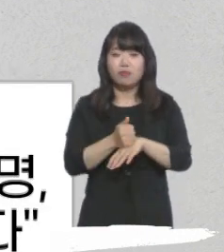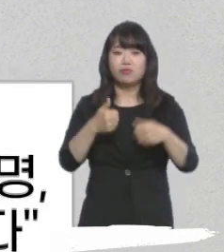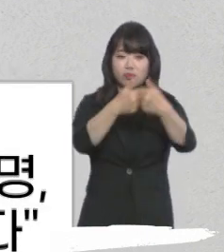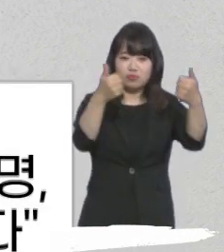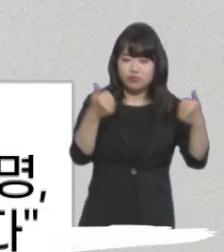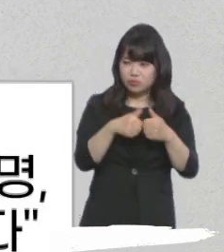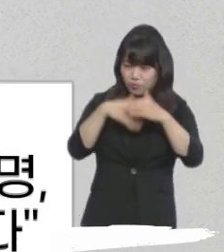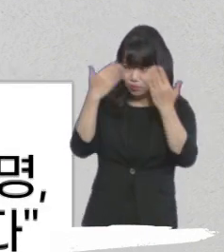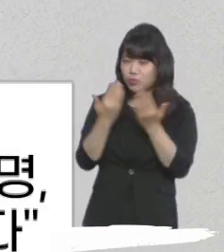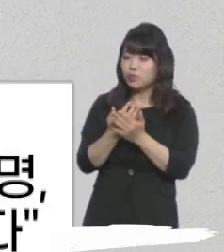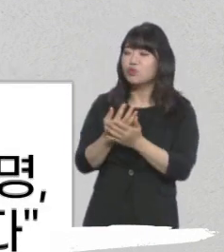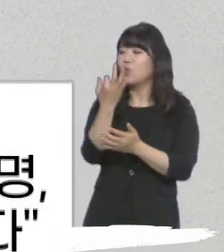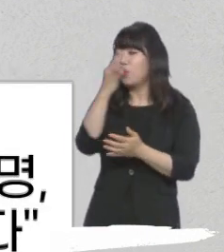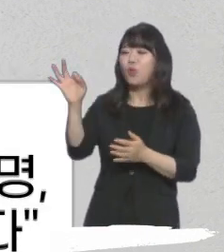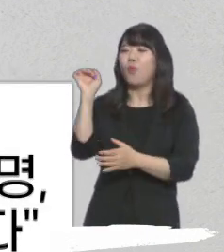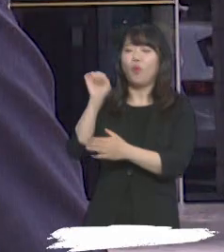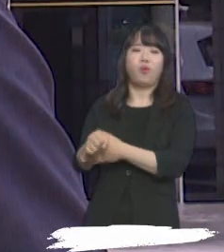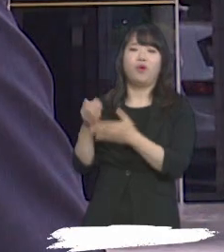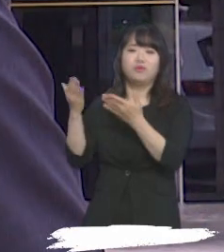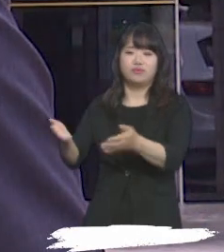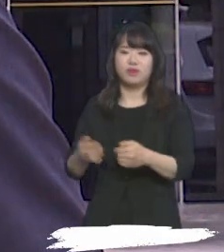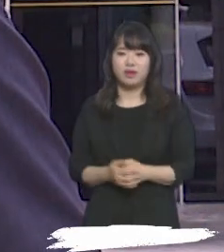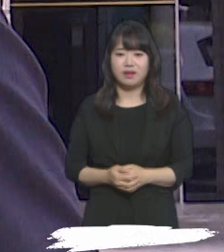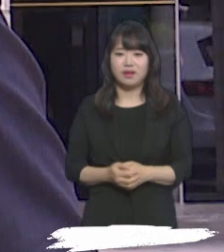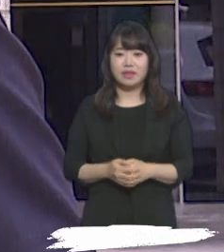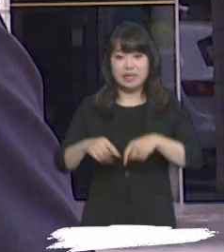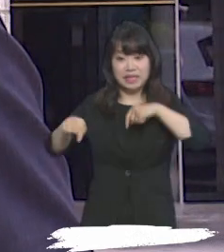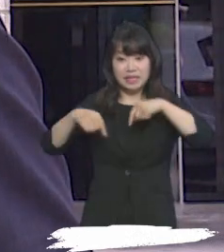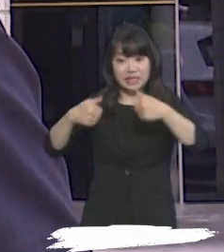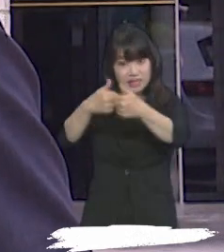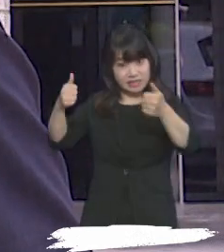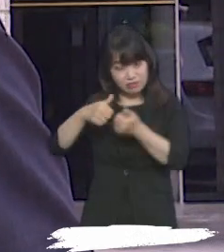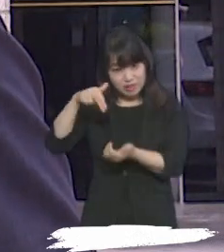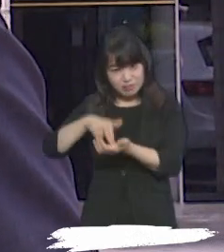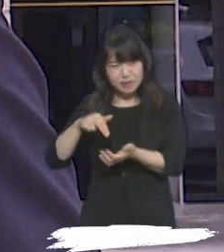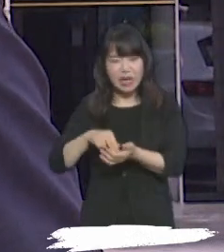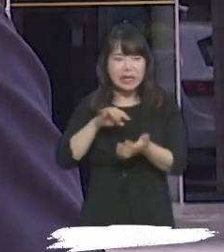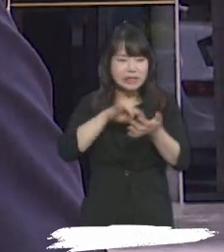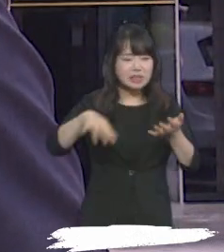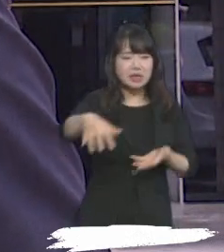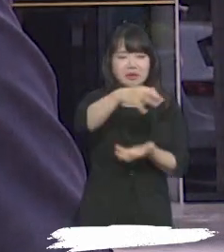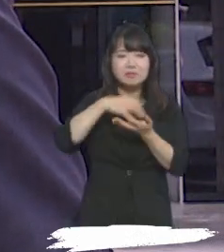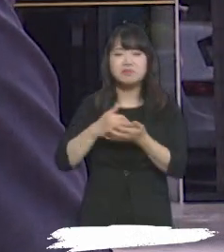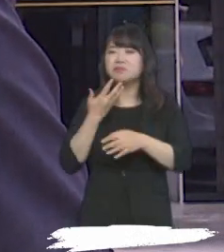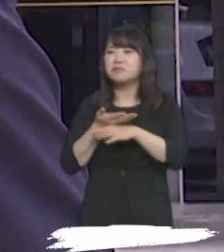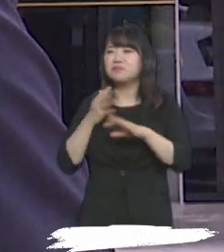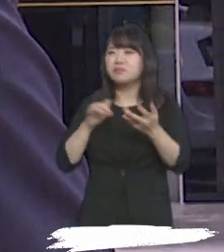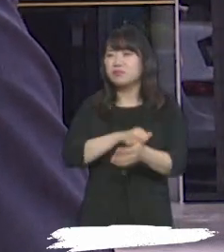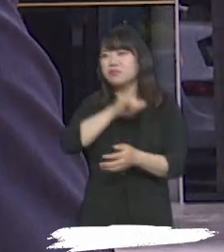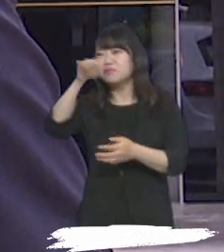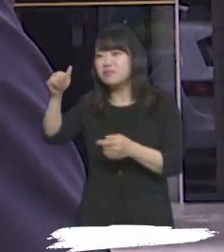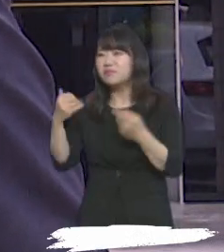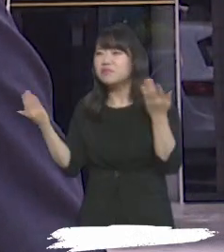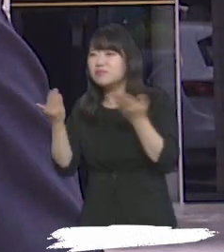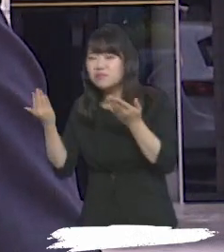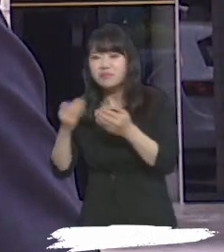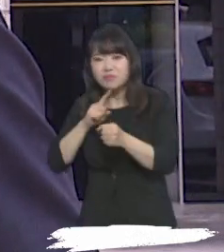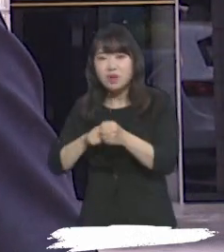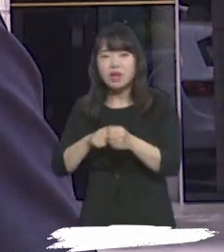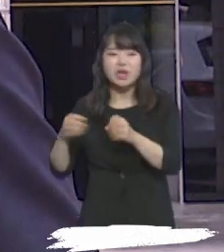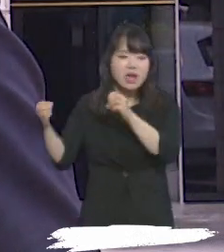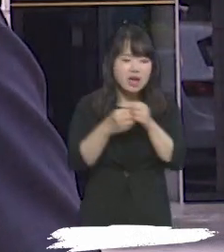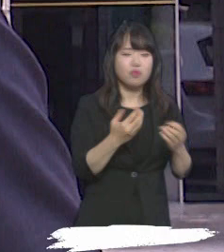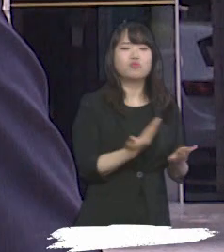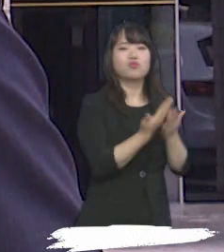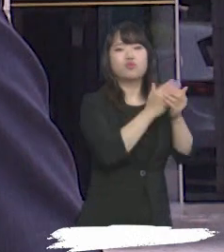전원이 적정 의견을 냈습니다. 자치구 의회가 시민혈세로 해외 출장을 가는 것은 지역 발전을 위해서입니다.